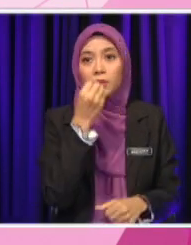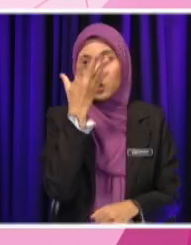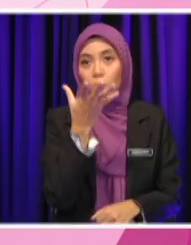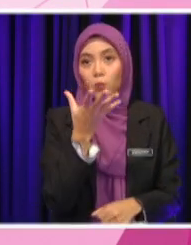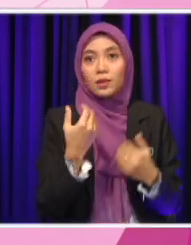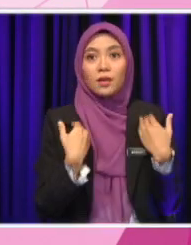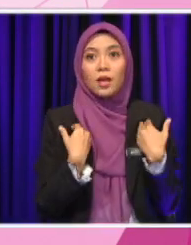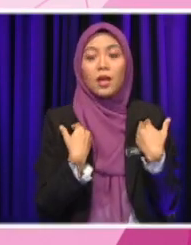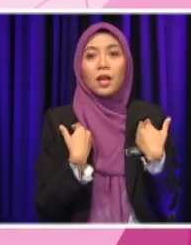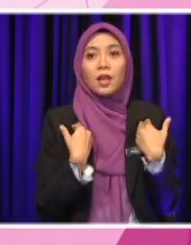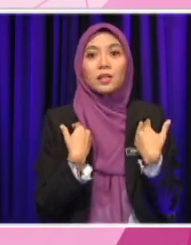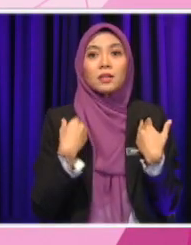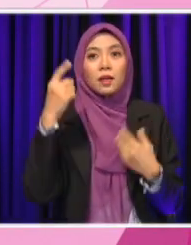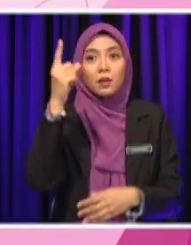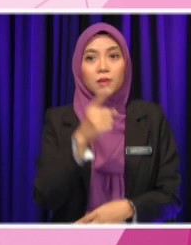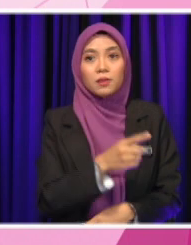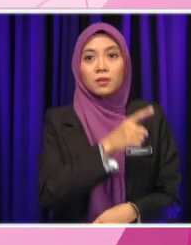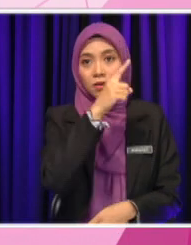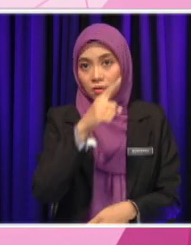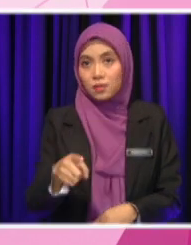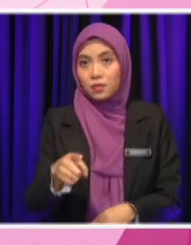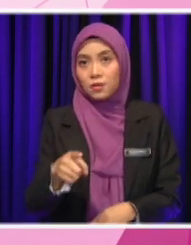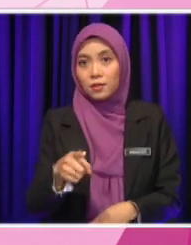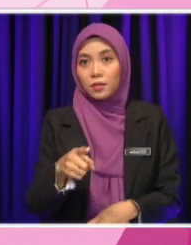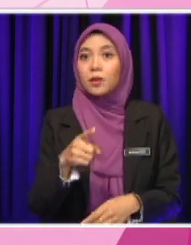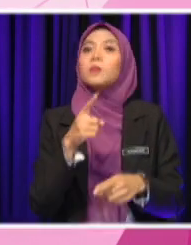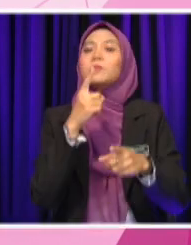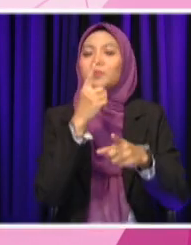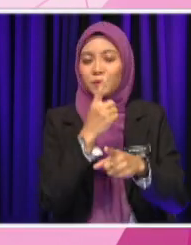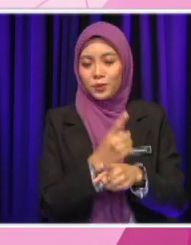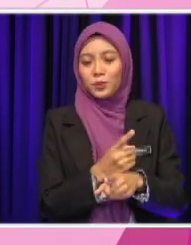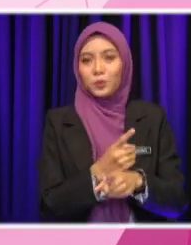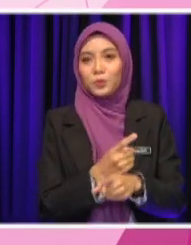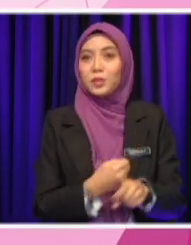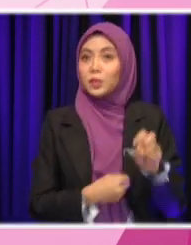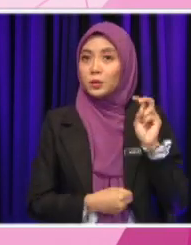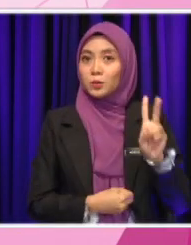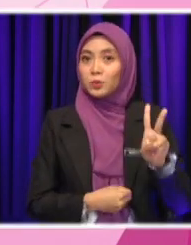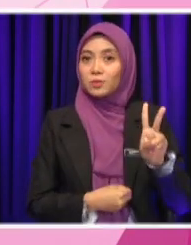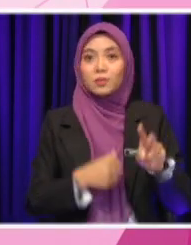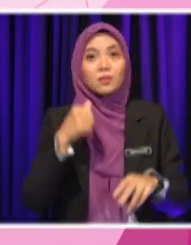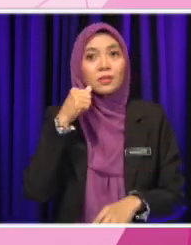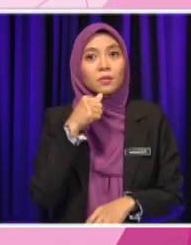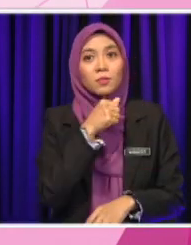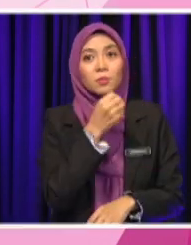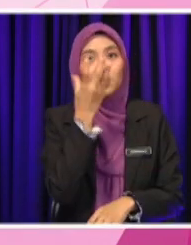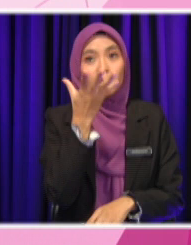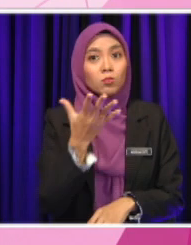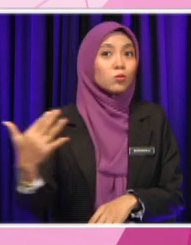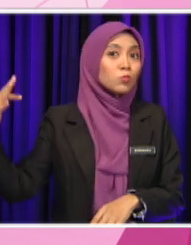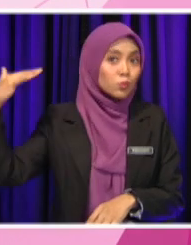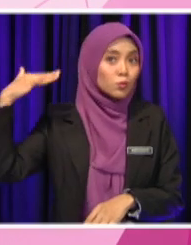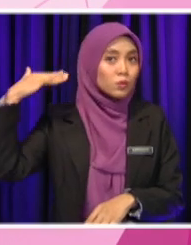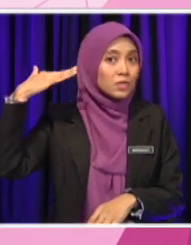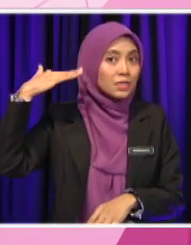LED menunjukkan ikon X kan? Tanda pangkah. Betul yang pertama. Dan yang kedua Aiman sebut tadi dia berbunyi.